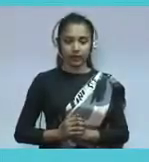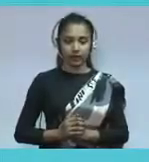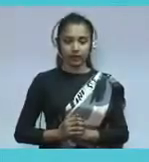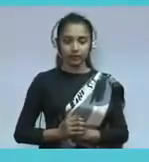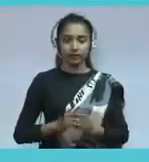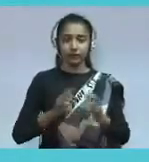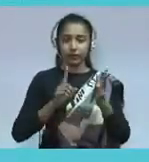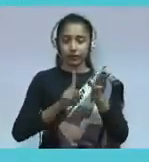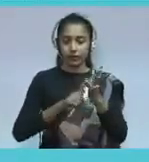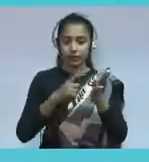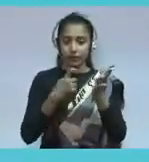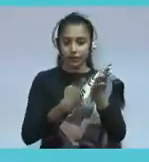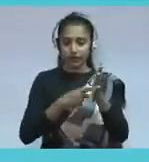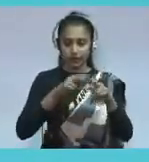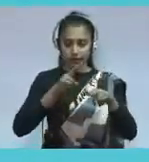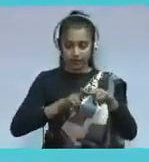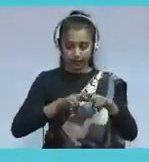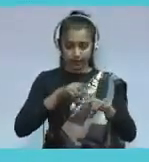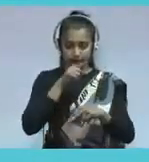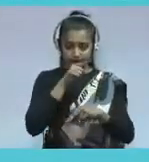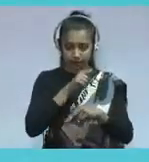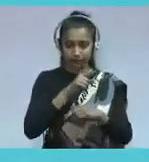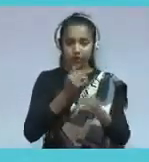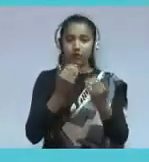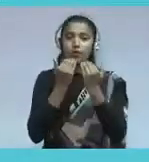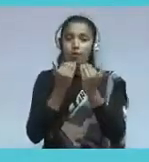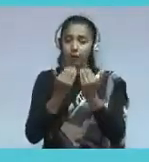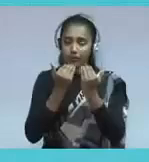එක්සත් ජනරජ පෙරමුණ උපදේශක සභාව,